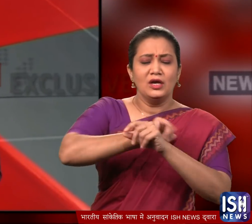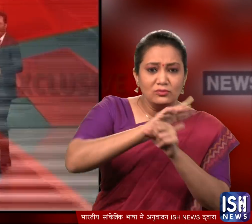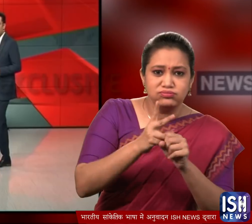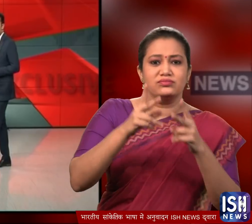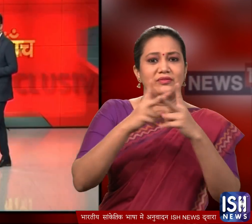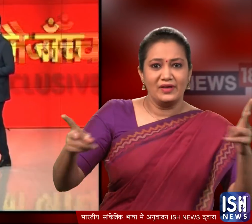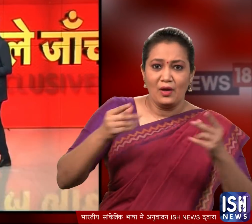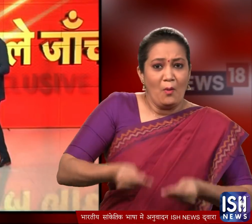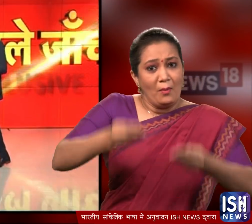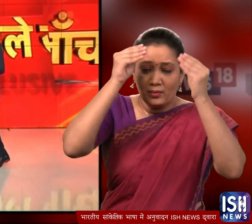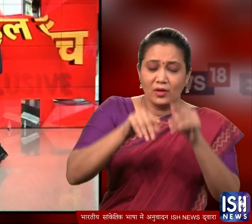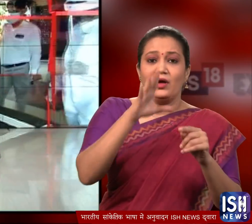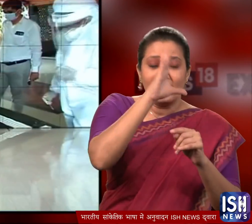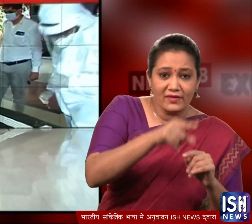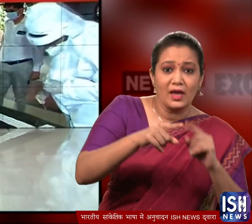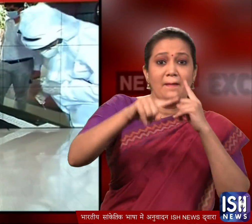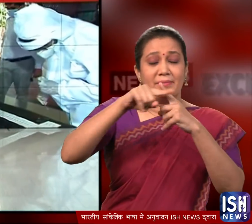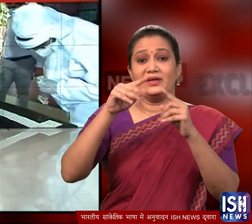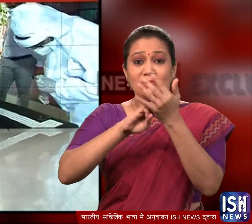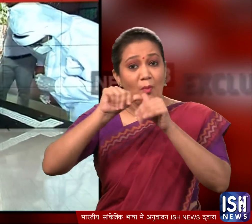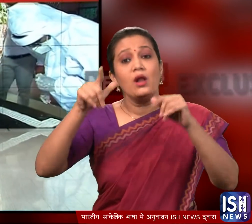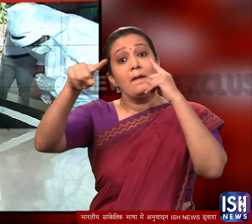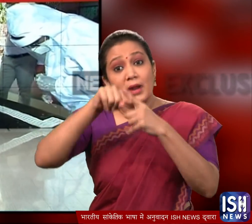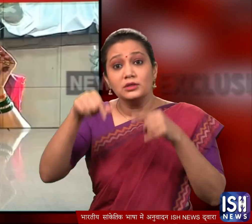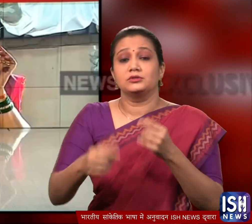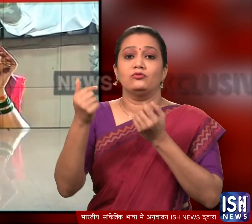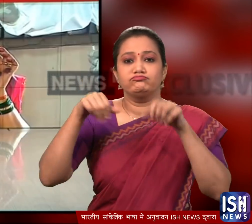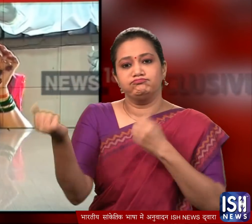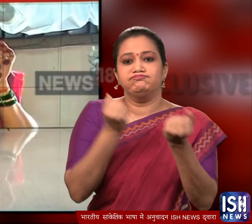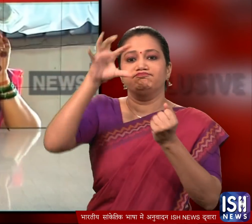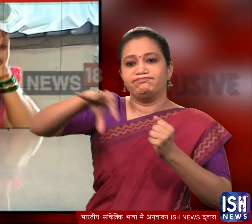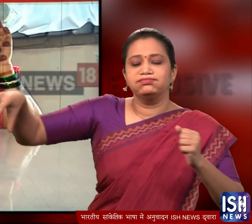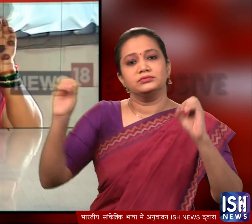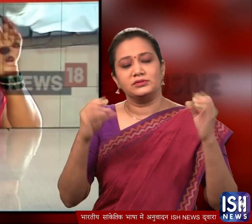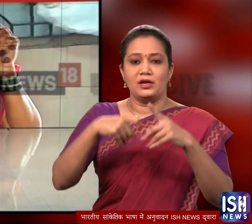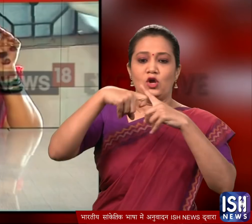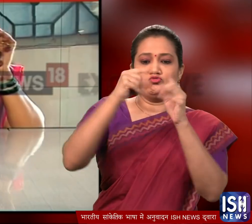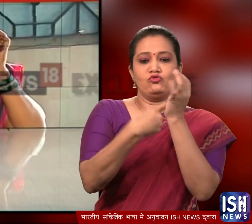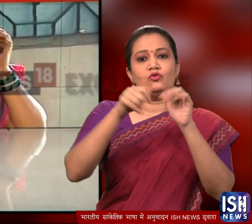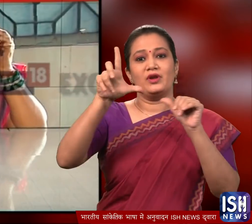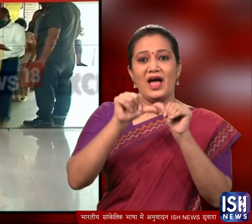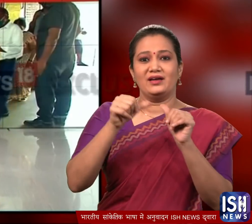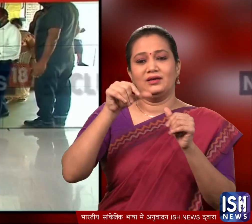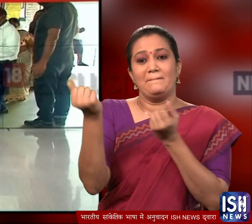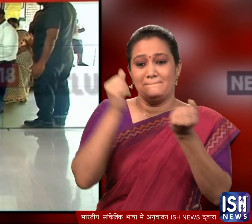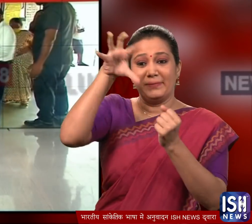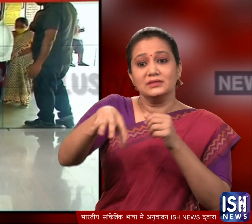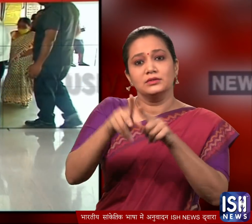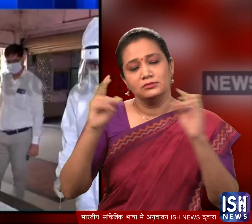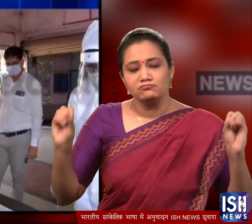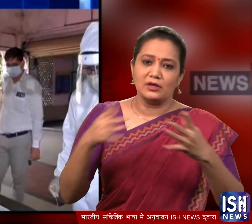देखते हुए रेलवे स्टेशनों और मॉल के बाद अब वहां के बस अड्डों पर भी कोरोना जांच की शुरुआत कर दी, जिसकी कुछ तस्वीरें कुर्ला के एक बस अड्डे से भी सामने